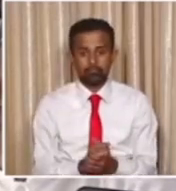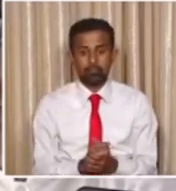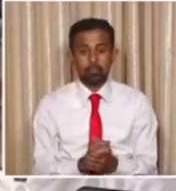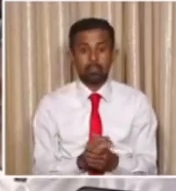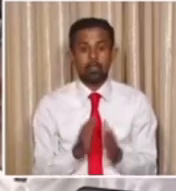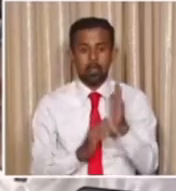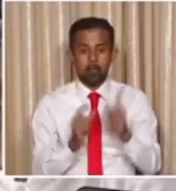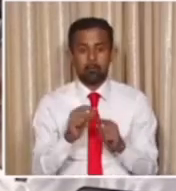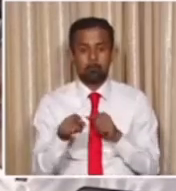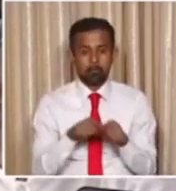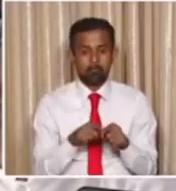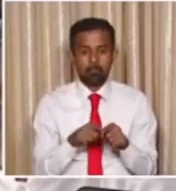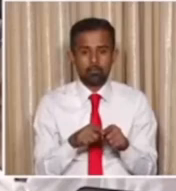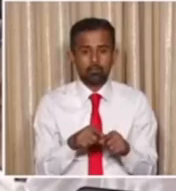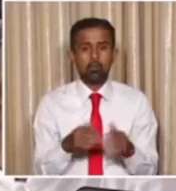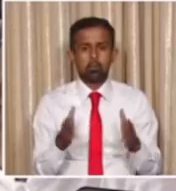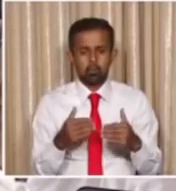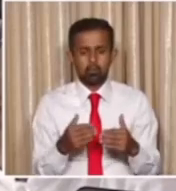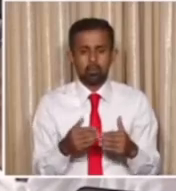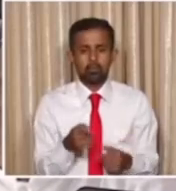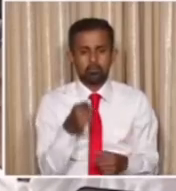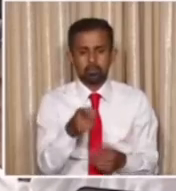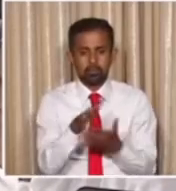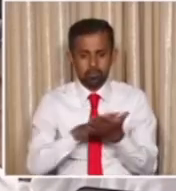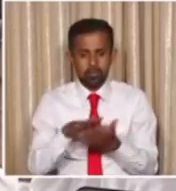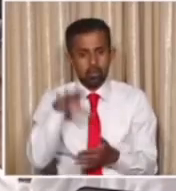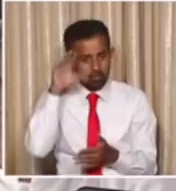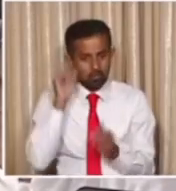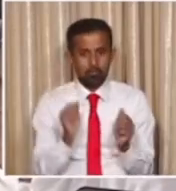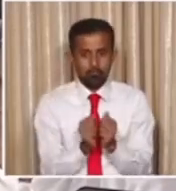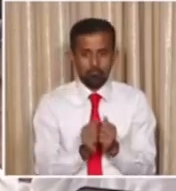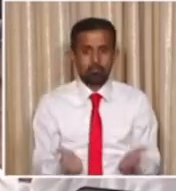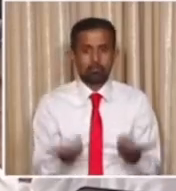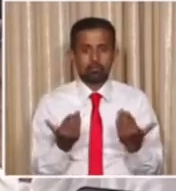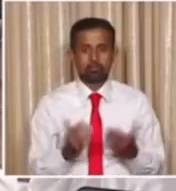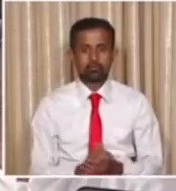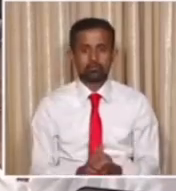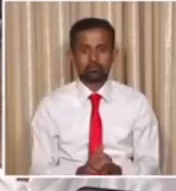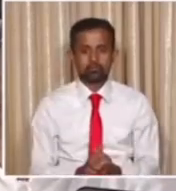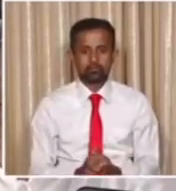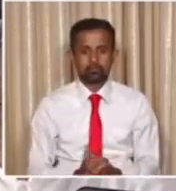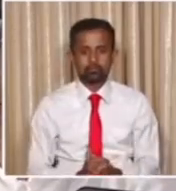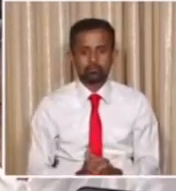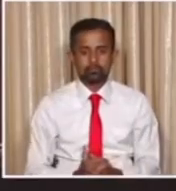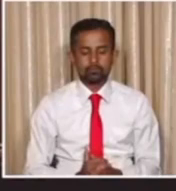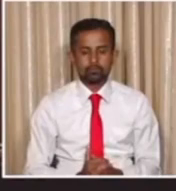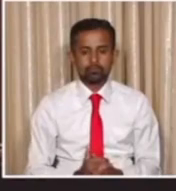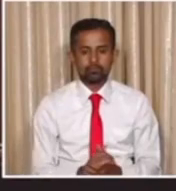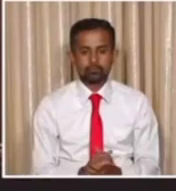මහජන නියෝජිතයෙක් හැටියට මෛත්‍රී මීට වඩා මේ ගැන අවබෝධයෙන් කටයුතු කරයි කියලා මම විශ්වාස කරනවා. ඔව් වීර